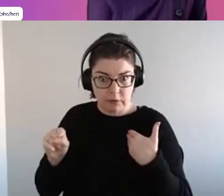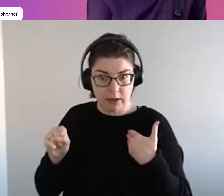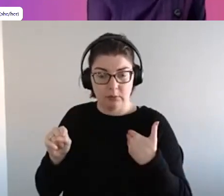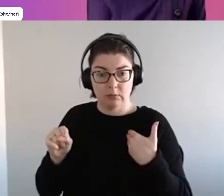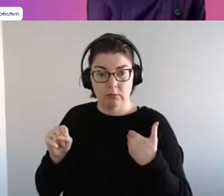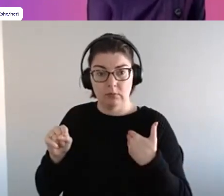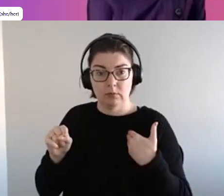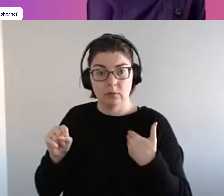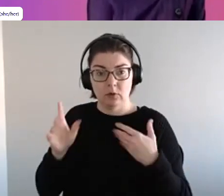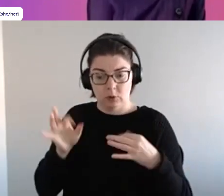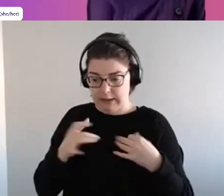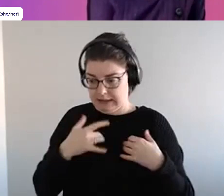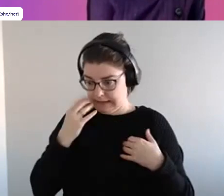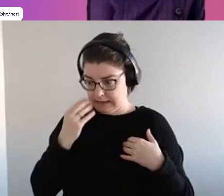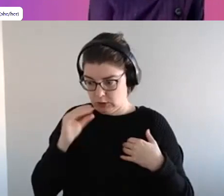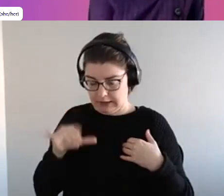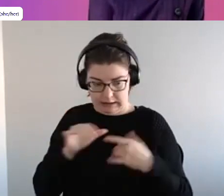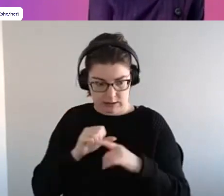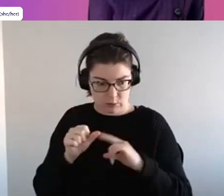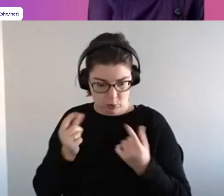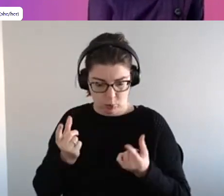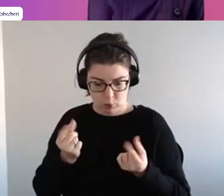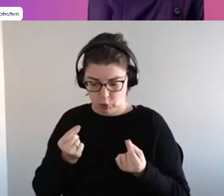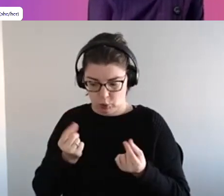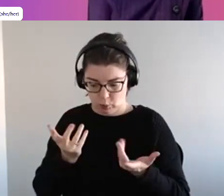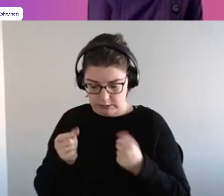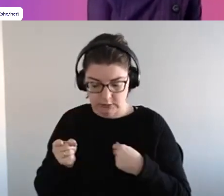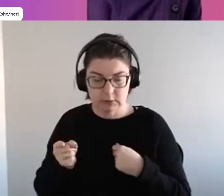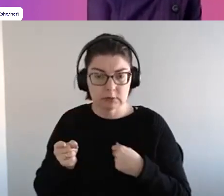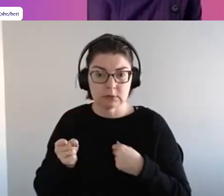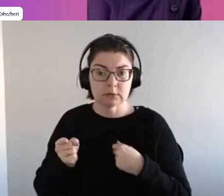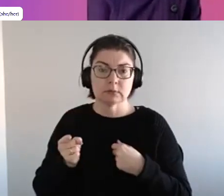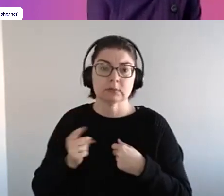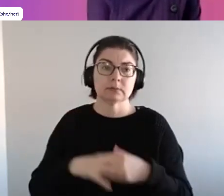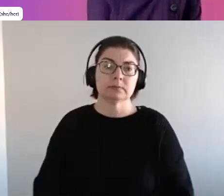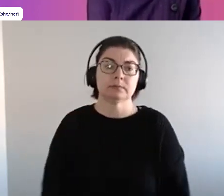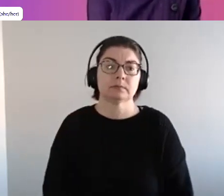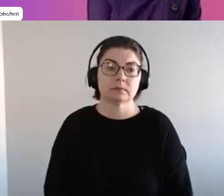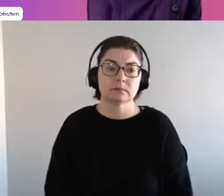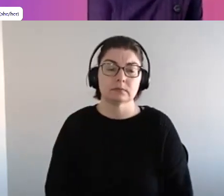que vous suggérez en termes de personnes qui se trouvent au prises avec le contrôle coercitif